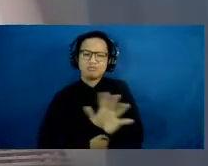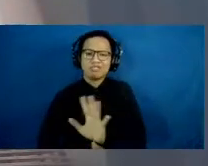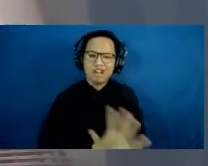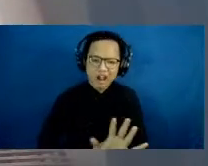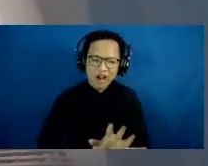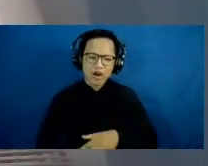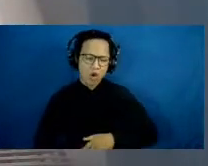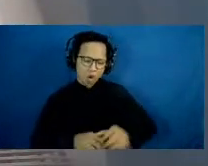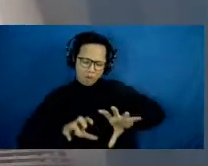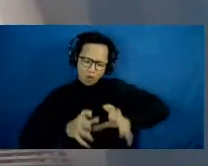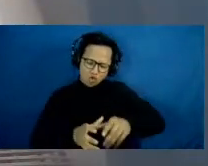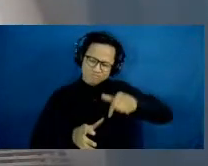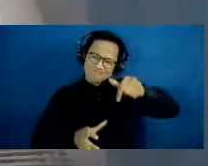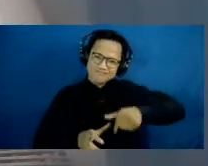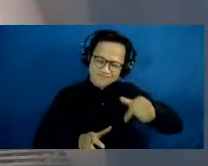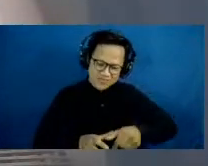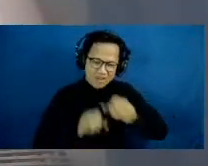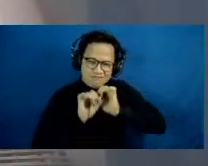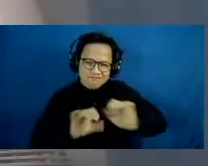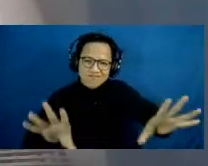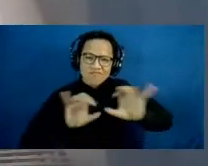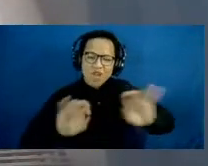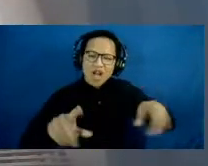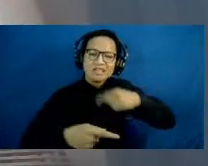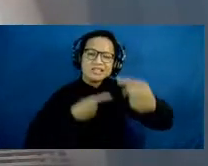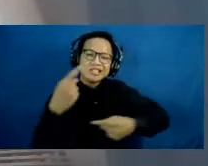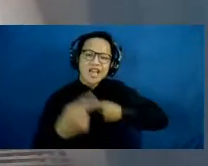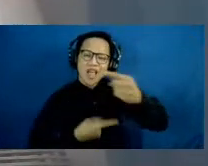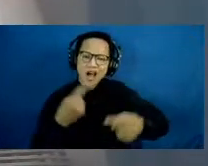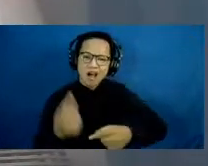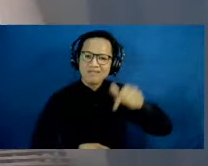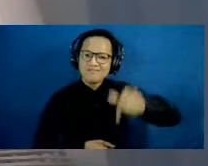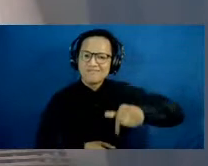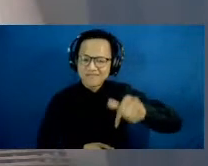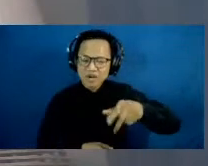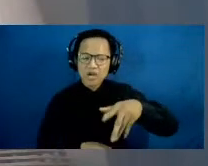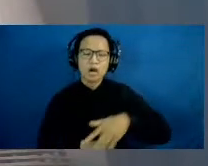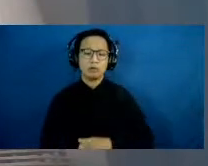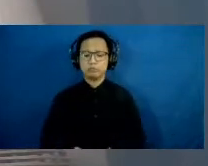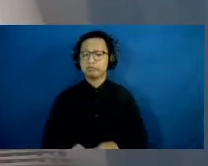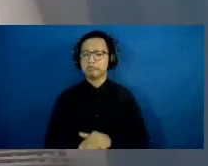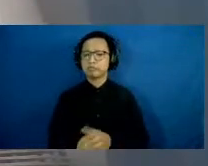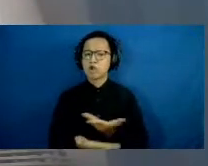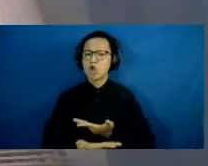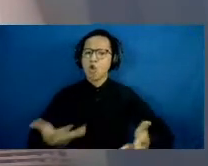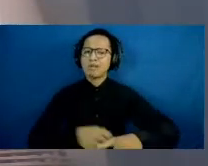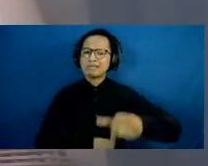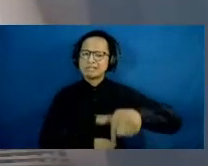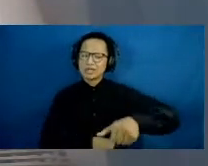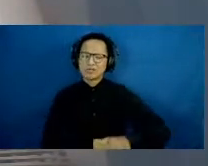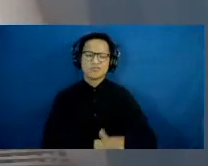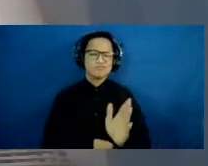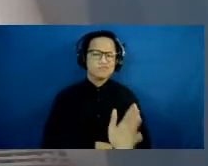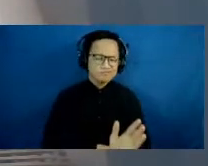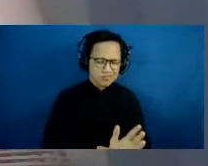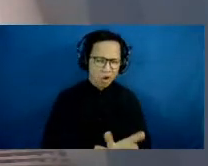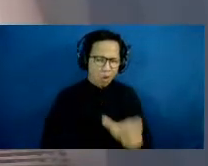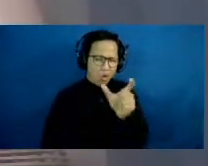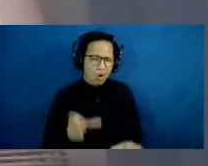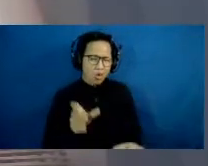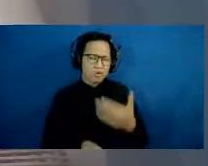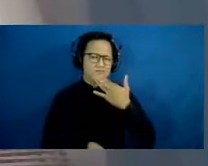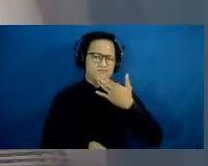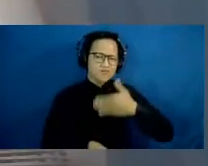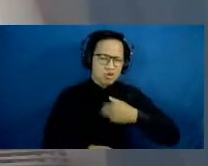menceritakan produknya gitu. Jadi sekarang udah musimnya orang itu atau owner itu terjun